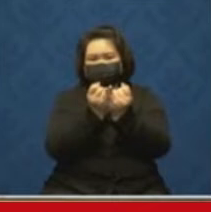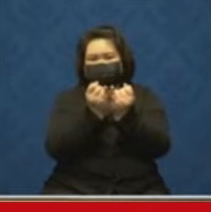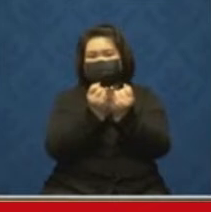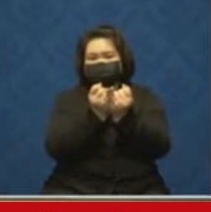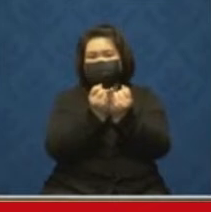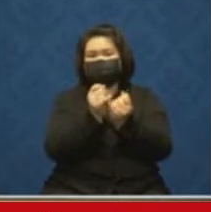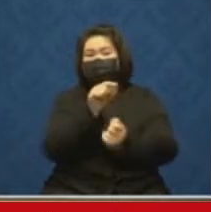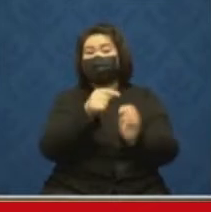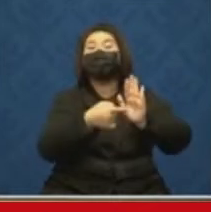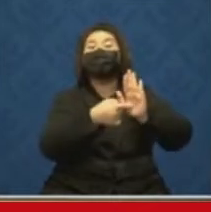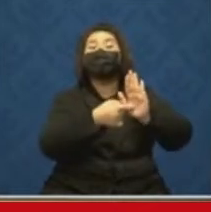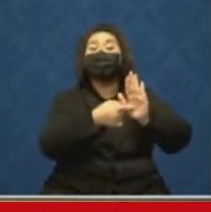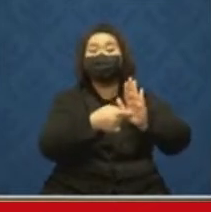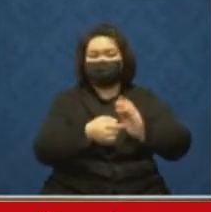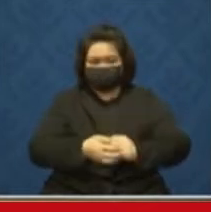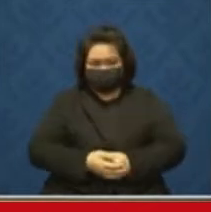อี้คการณีตัวยาง